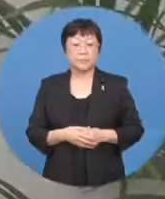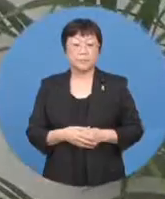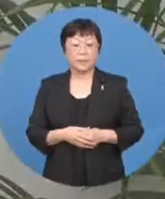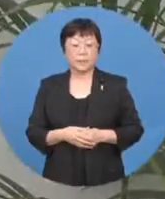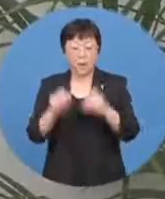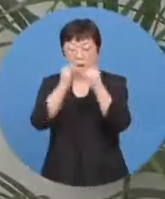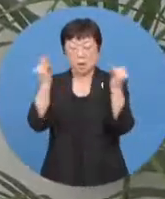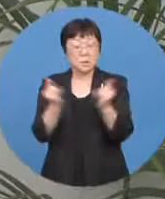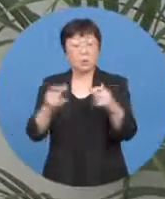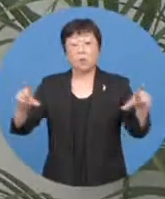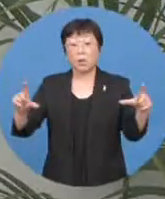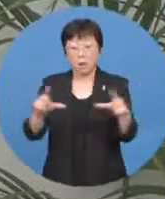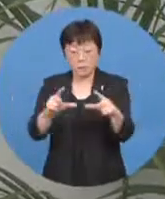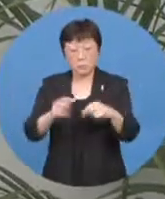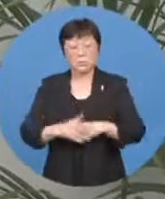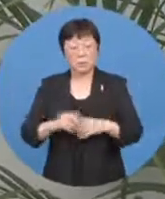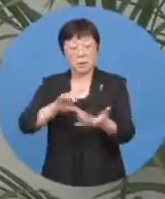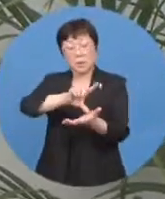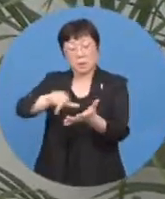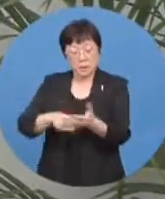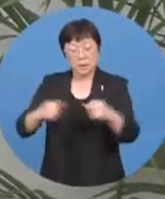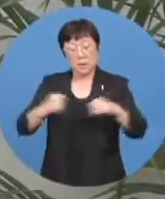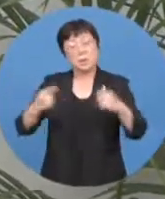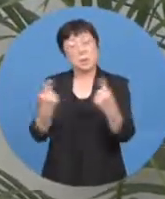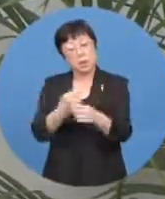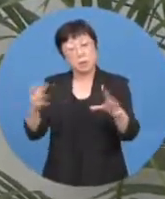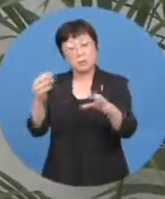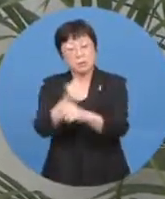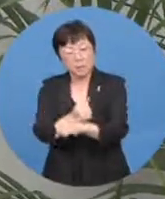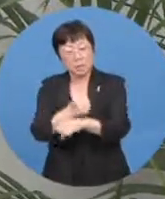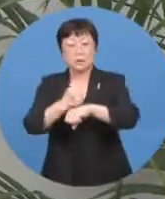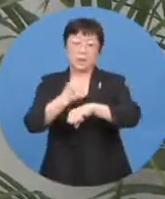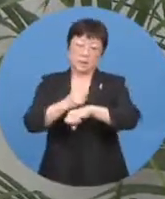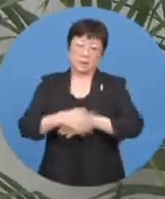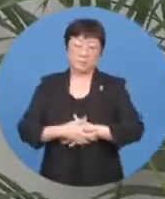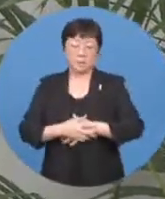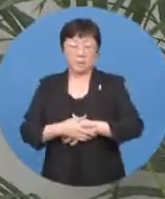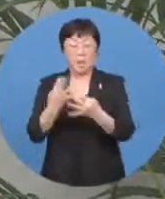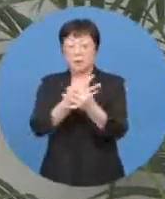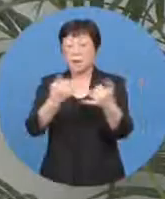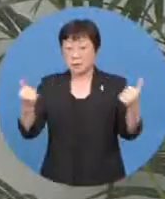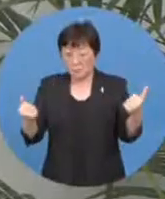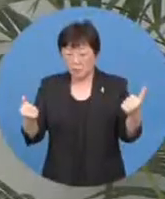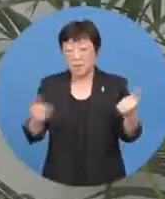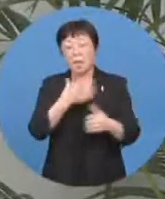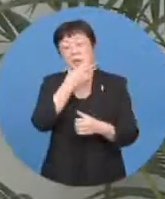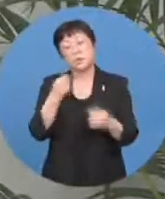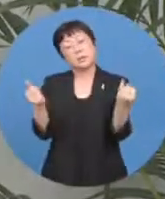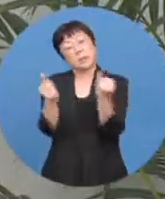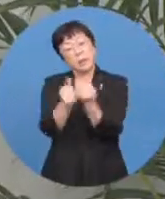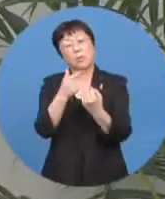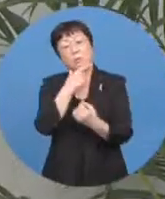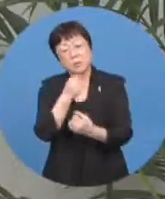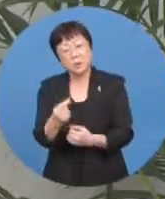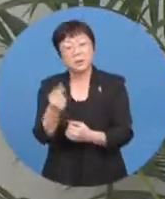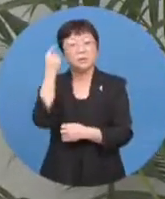人口減ったらもう地域なくなってしまう、いやこれは大変だっていうことで、一人でも多くの人に、まあ、幸せに結婚してほし